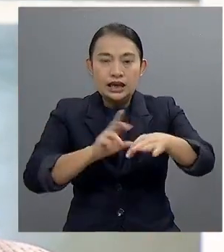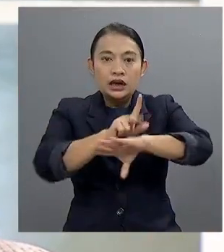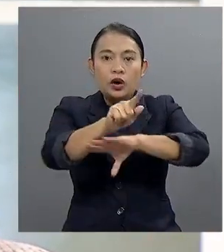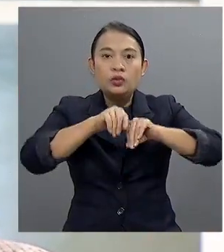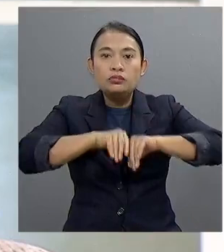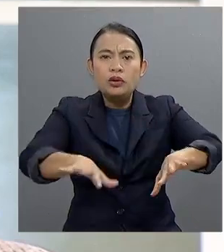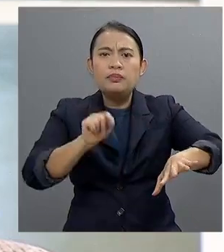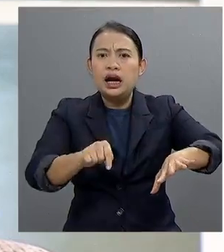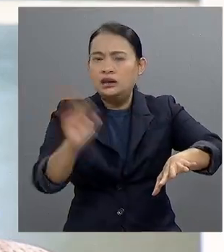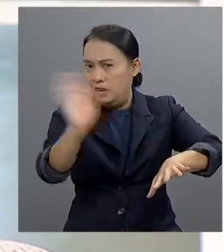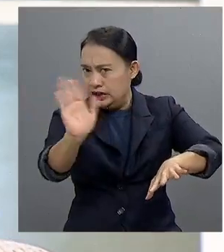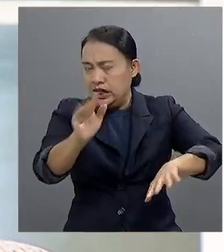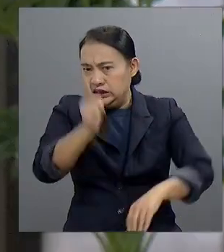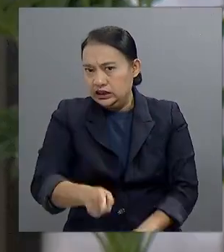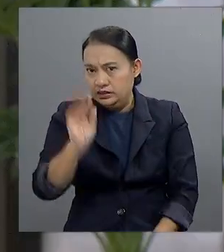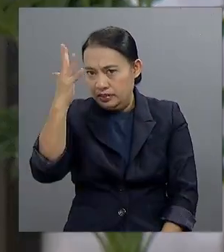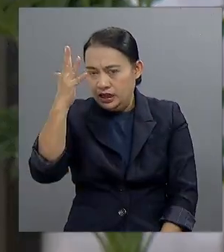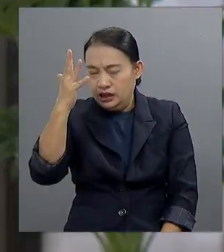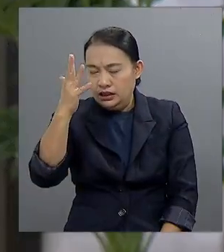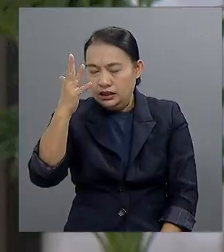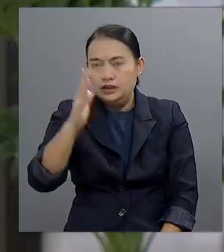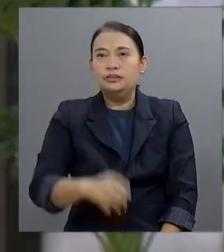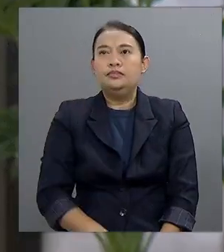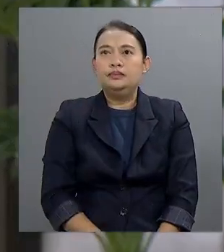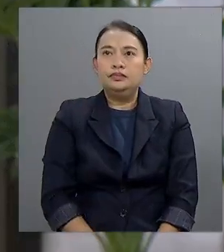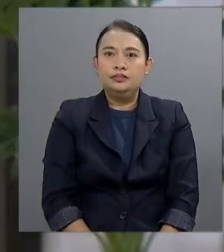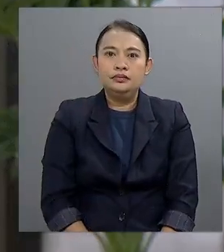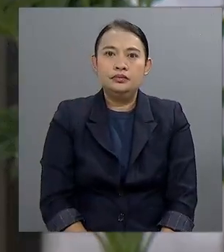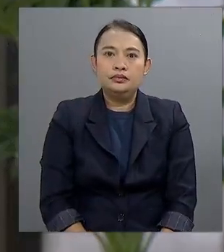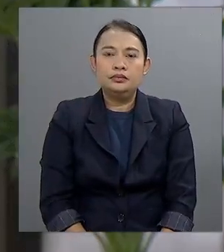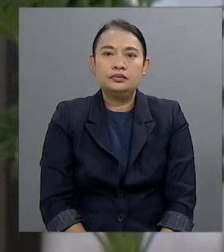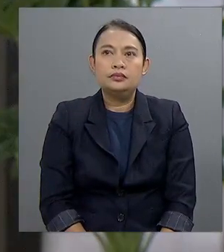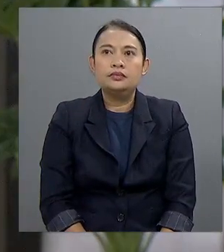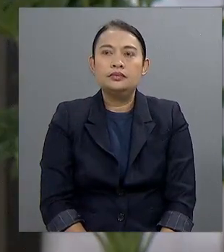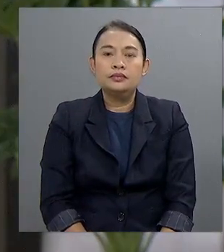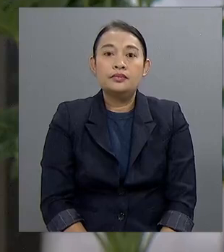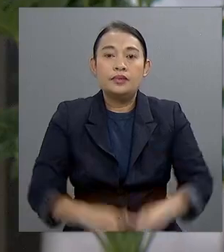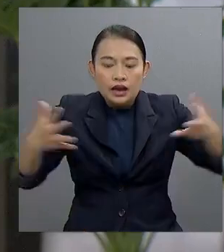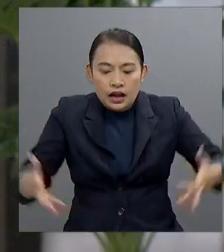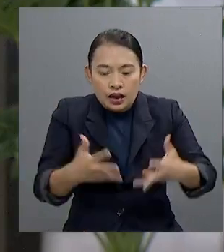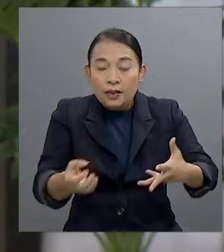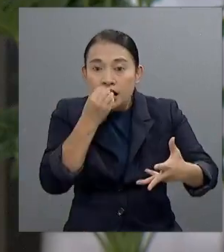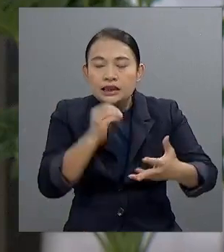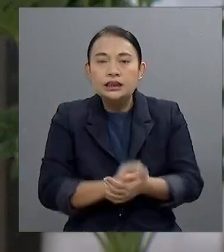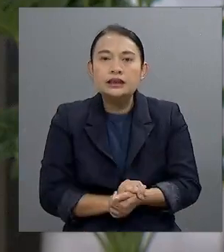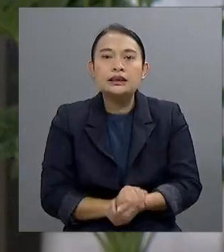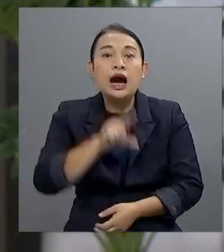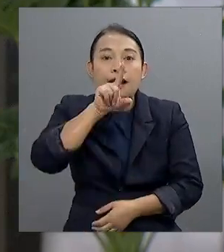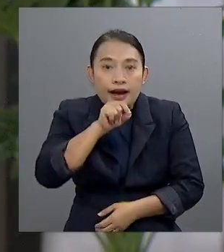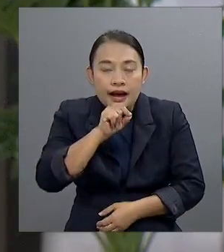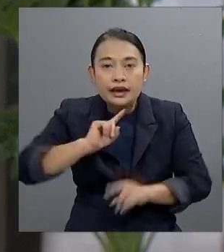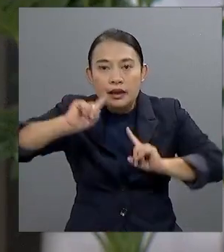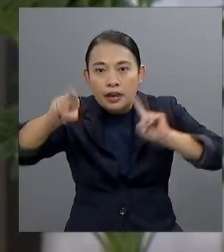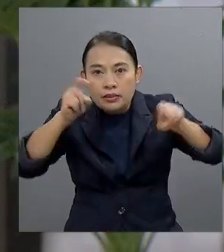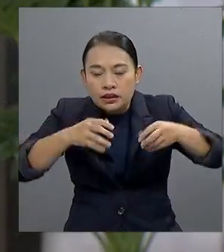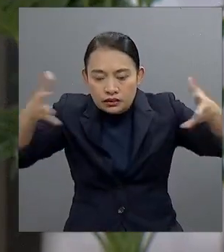เบือนและไม่มีข้อเท็จจริงนะครับ ดังนั้นก็ยังคงแนะนำให้ผัดกินกับทั้งกะเพราไก่กะเพราปลาหมึกกะเพราทะเลนะช่วงนี